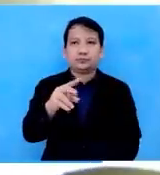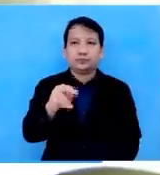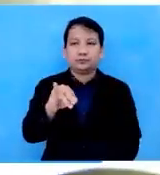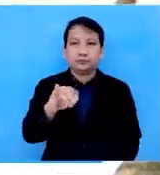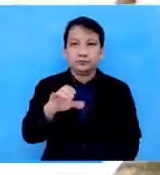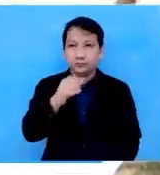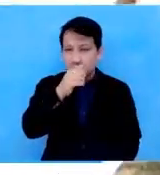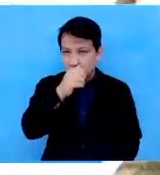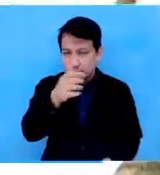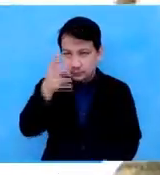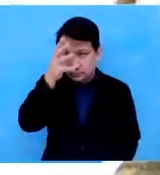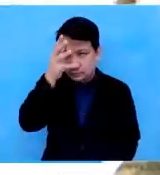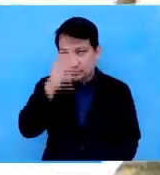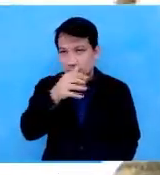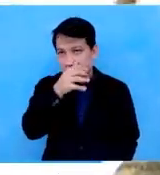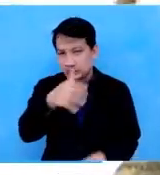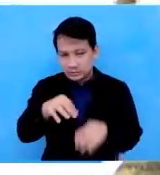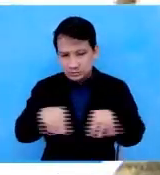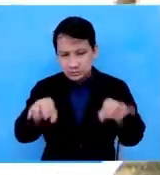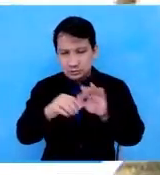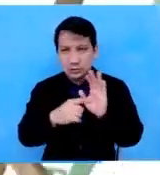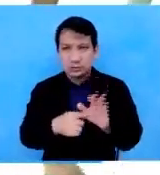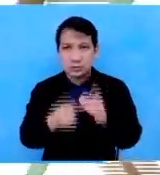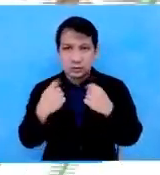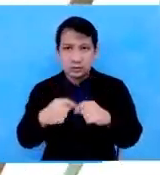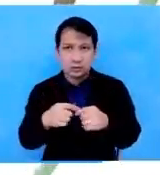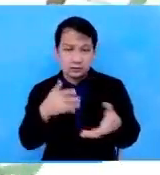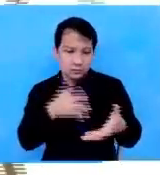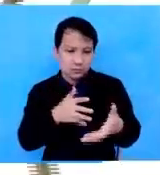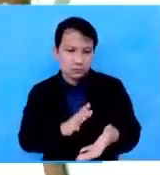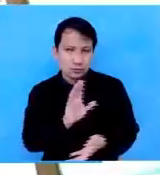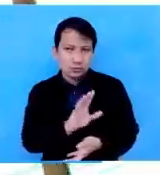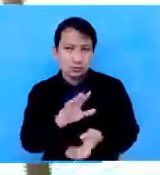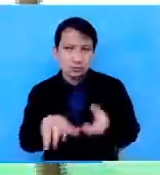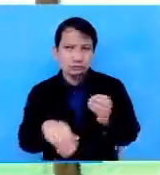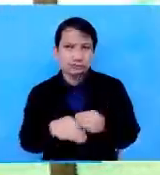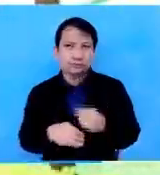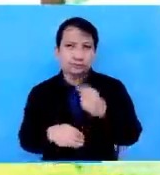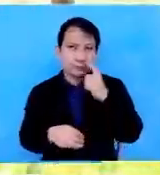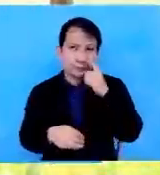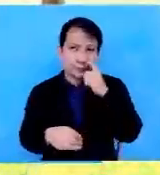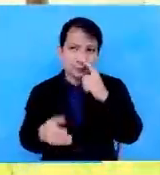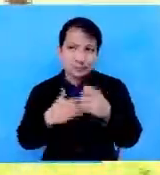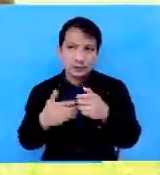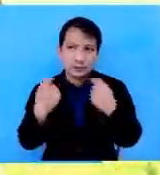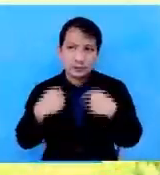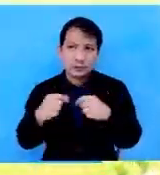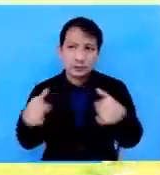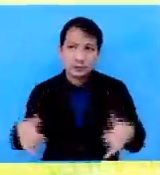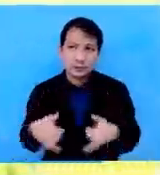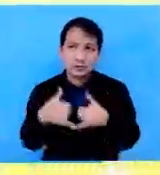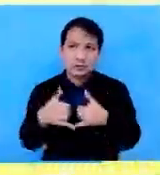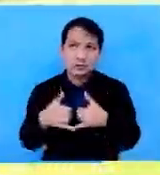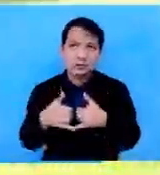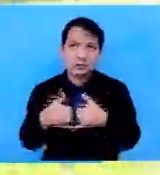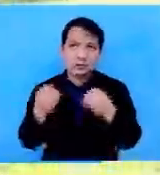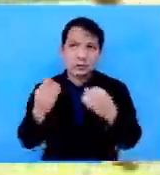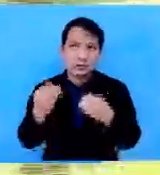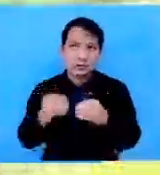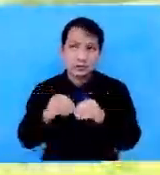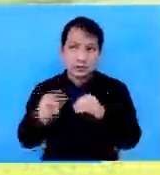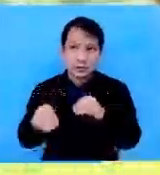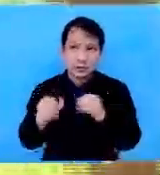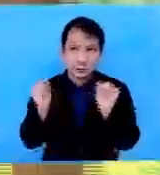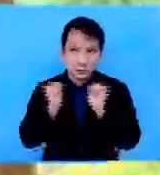hydroponics farming, sabi niya, baka gusto mong pag-aralan to. Aminado si Harold na na-challenge siya, lalo't mas umuusbong ang lettuce sa malalamig